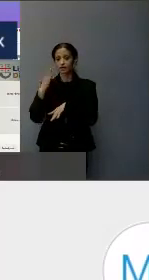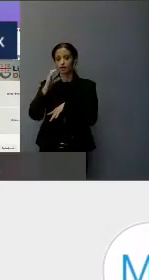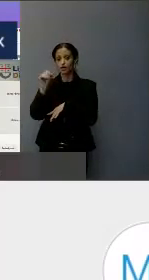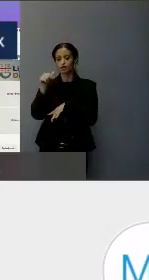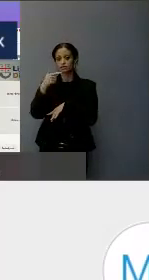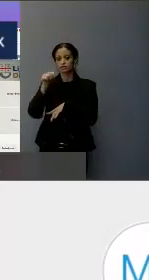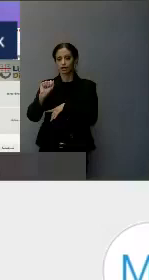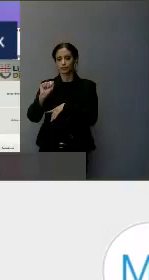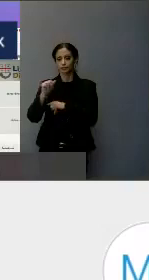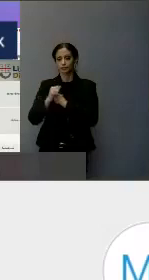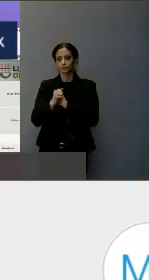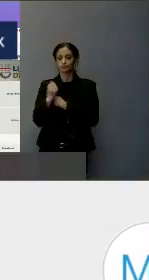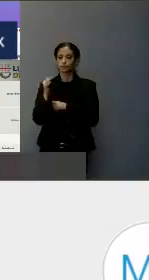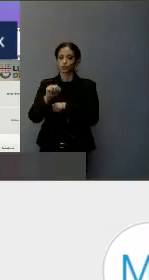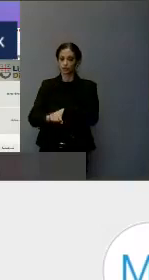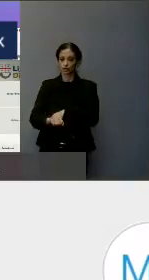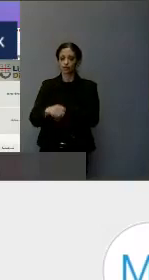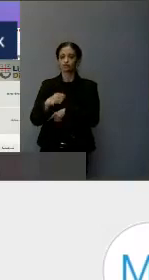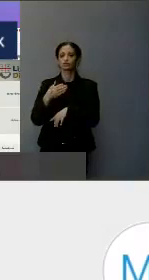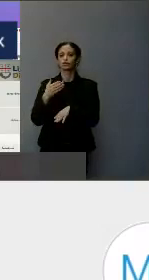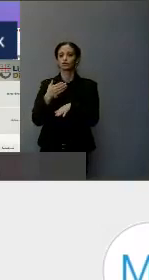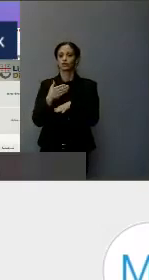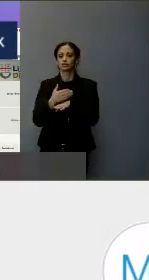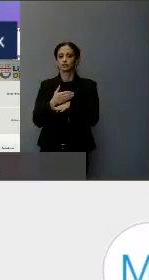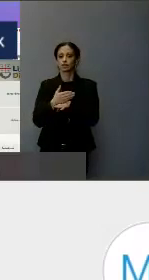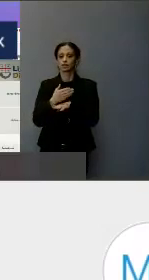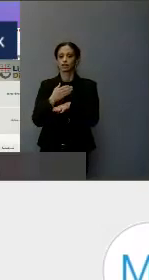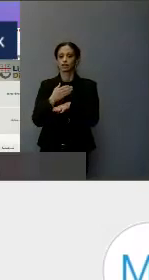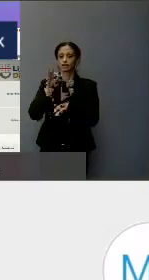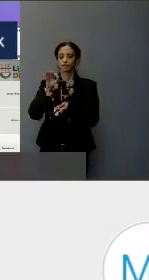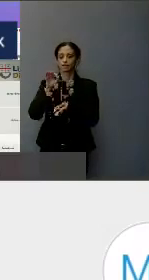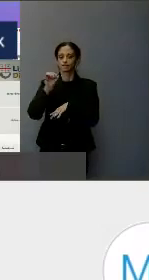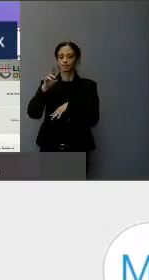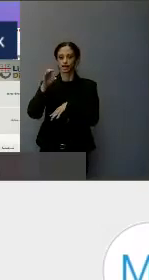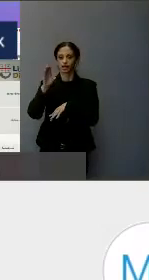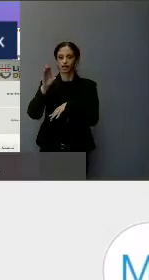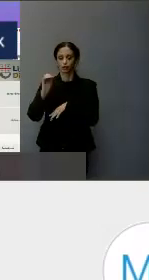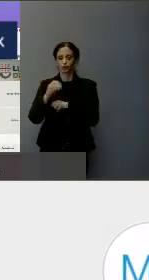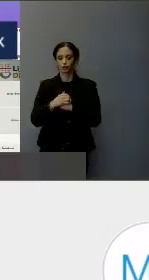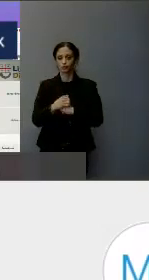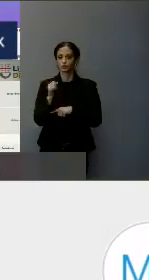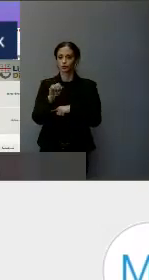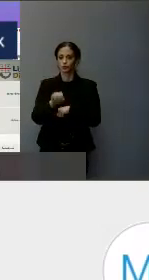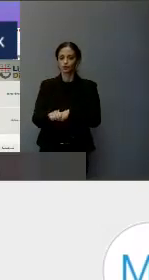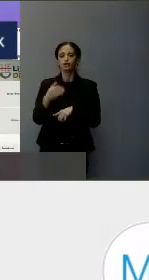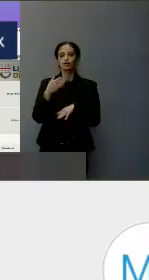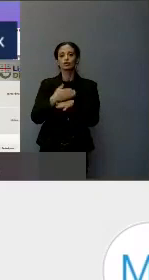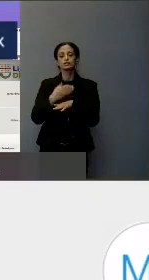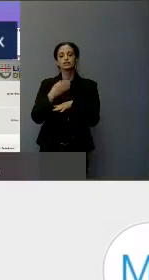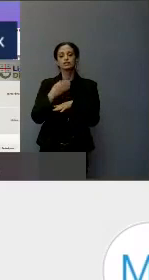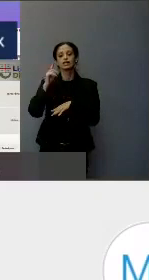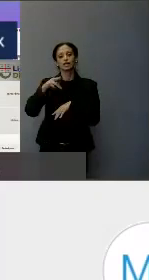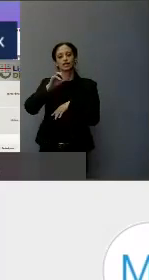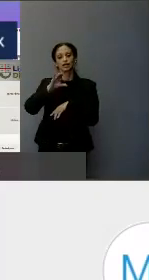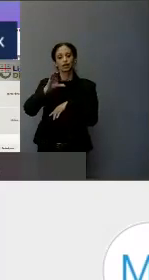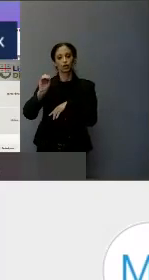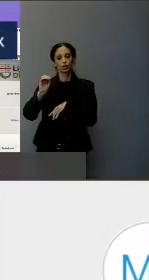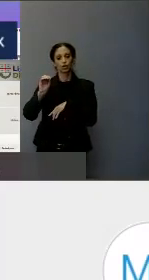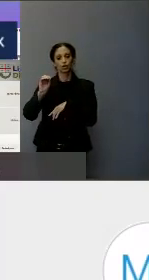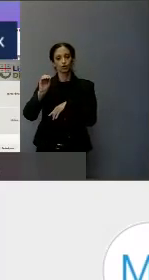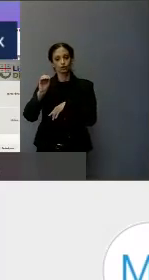costa contrario consigliera ferrero contrario consigliere grillo